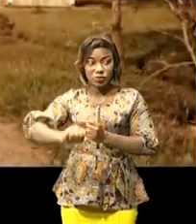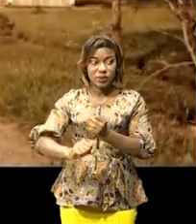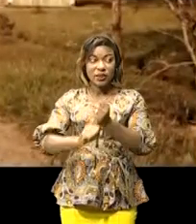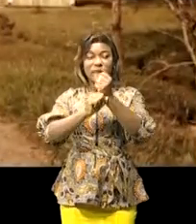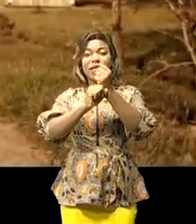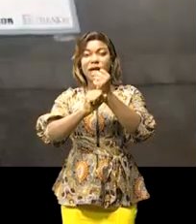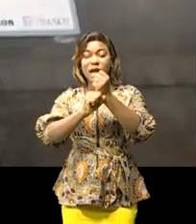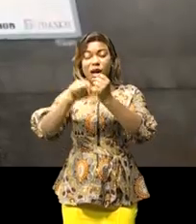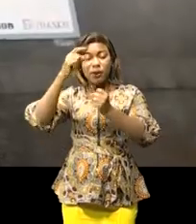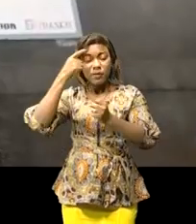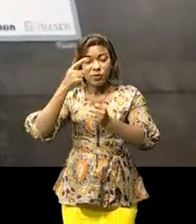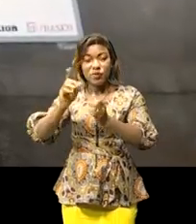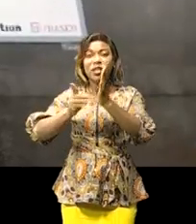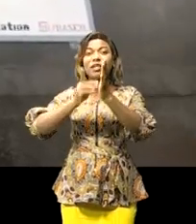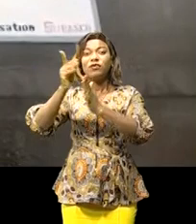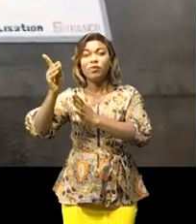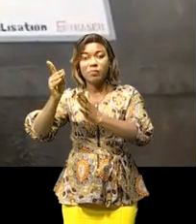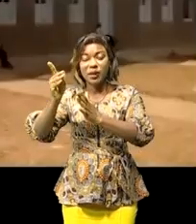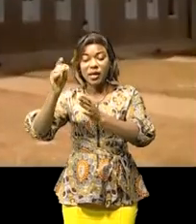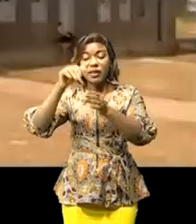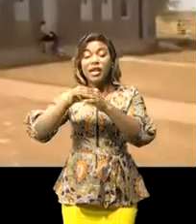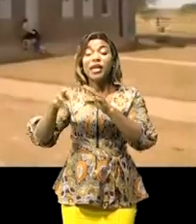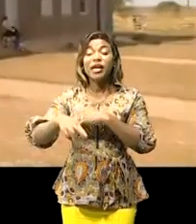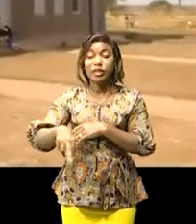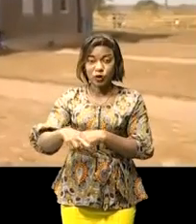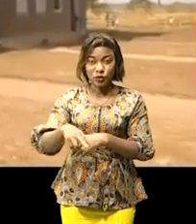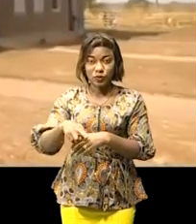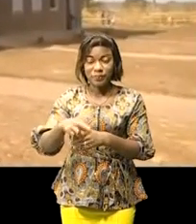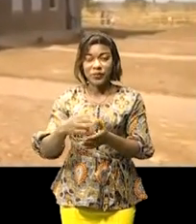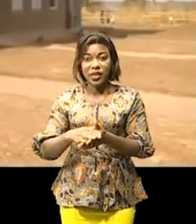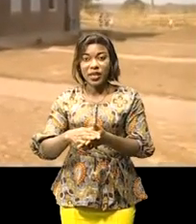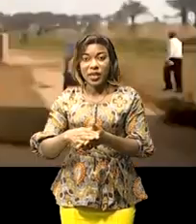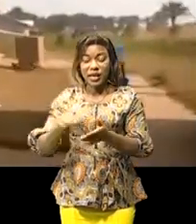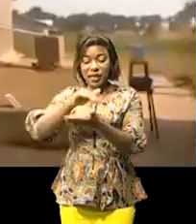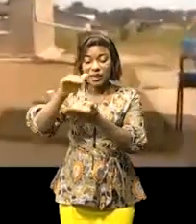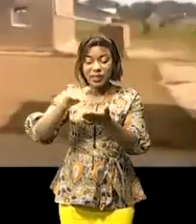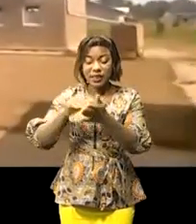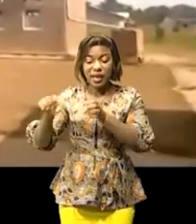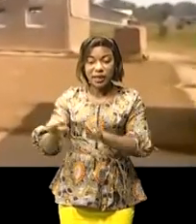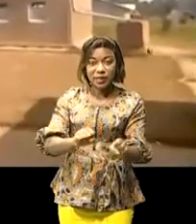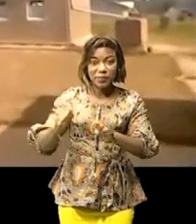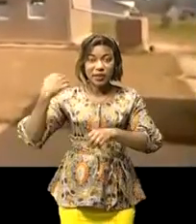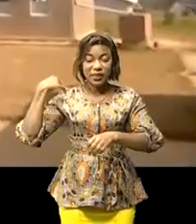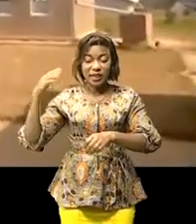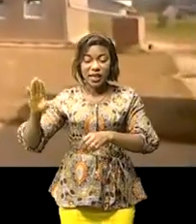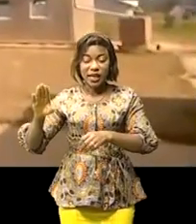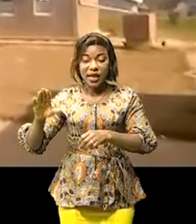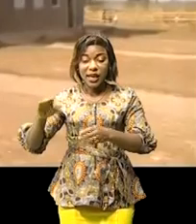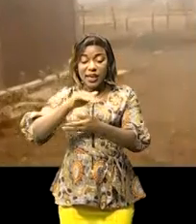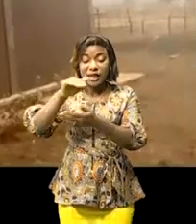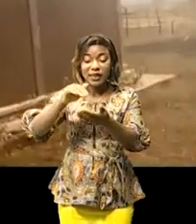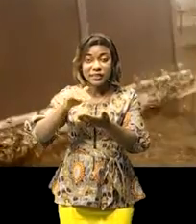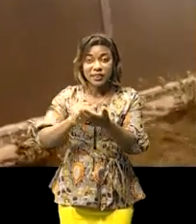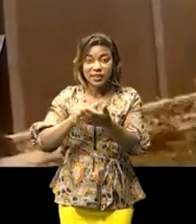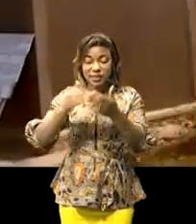et les dépourvus dans le développement dans la région. Un centre d'examen d'État et le centre de santé ont été construits par